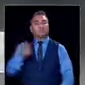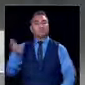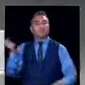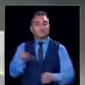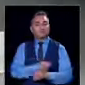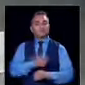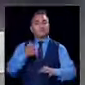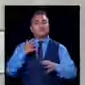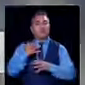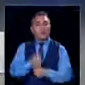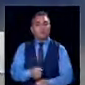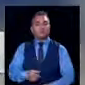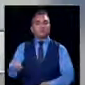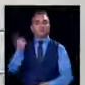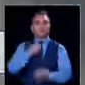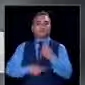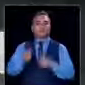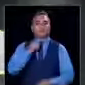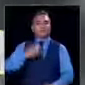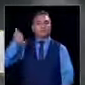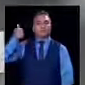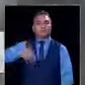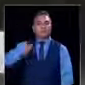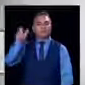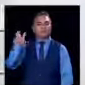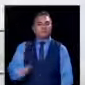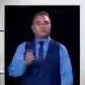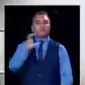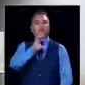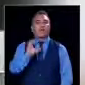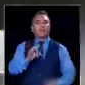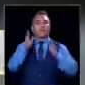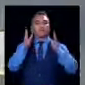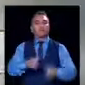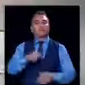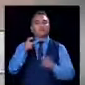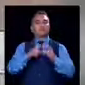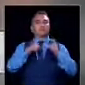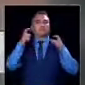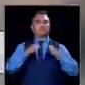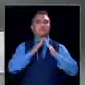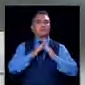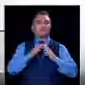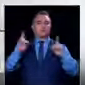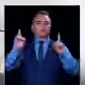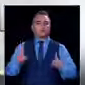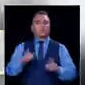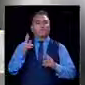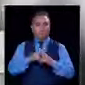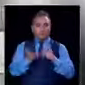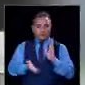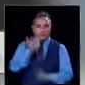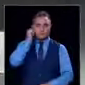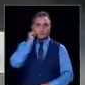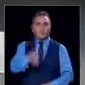bana neyi kaldırıyor? Yönetici ve Kamerunlu site sakini karşı karşıya geldi. Yüksek fatura kavgası çıktı.